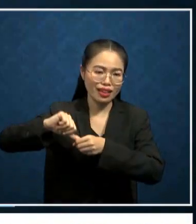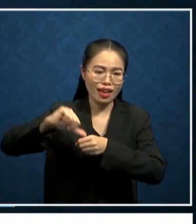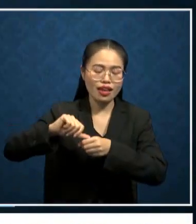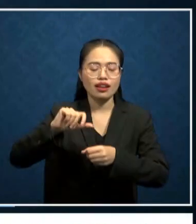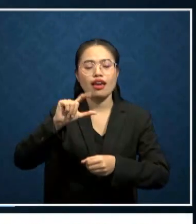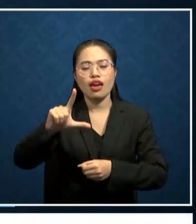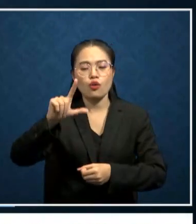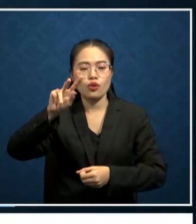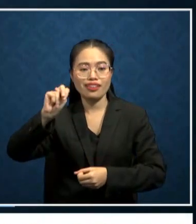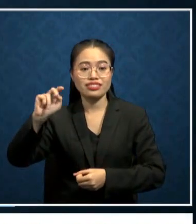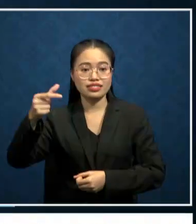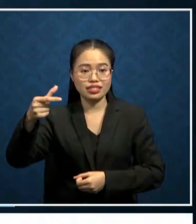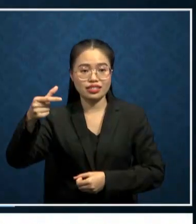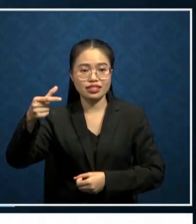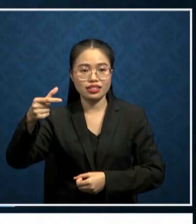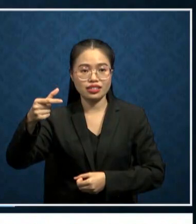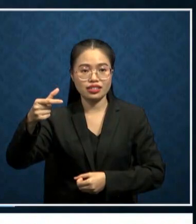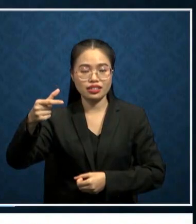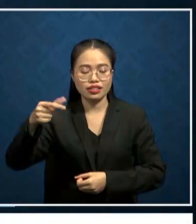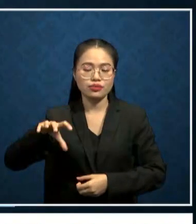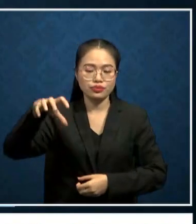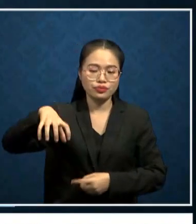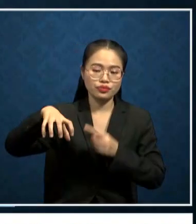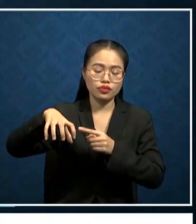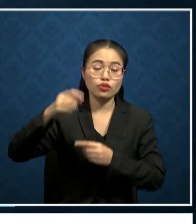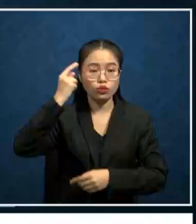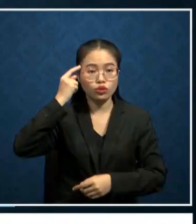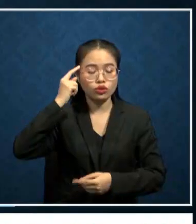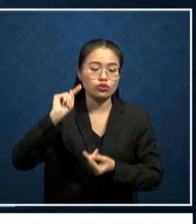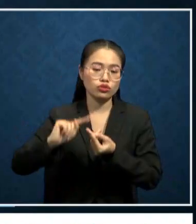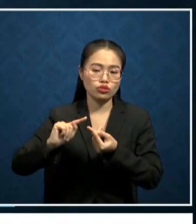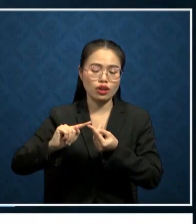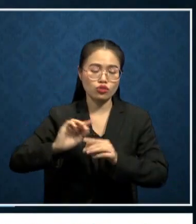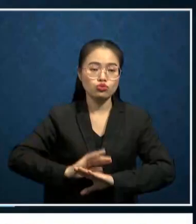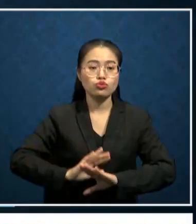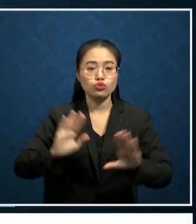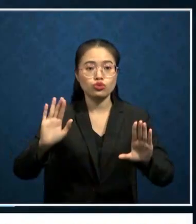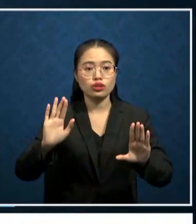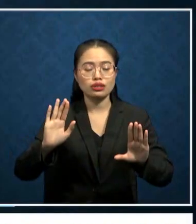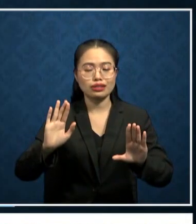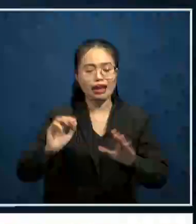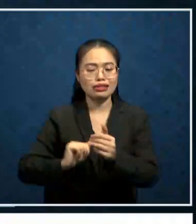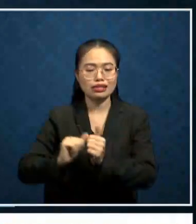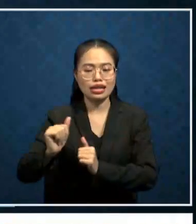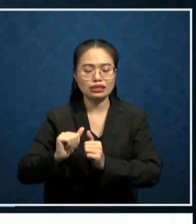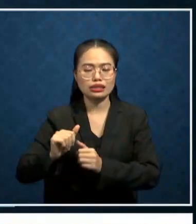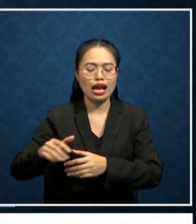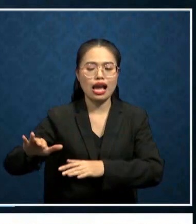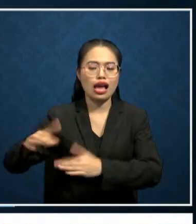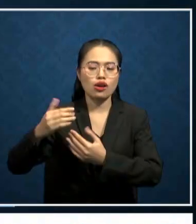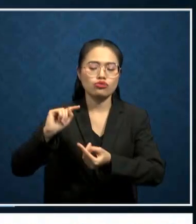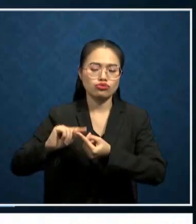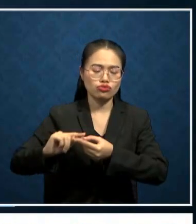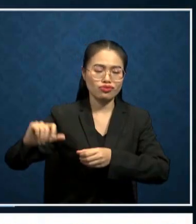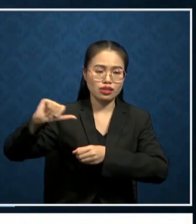เชื่อมต่ออันนี้นะครับจากที่เราคงทราบกันดีนะครับในเรื่องของการยกเลิกการประมูลการนำเข้า lngของไฟฟ้าฝ่าย